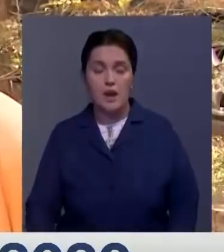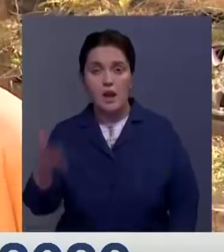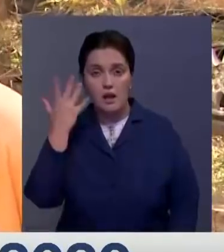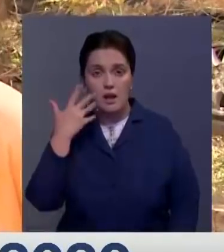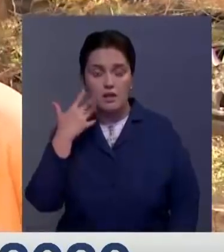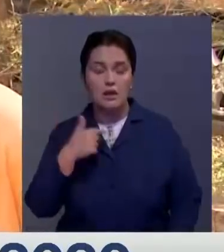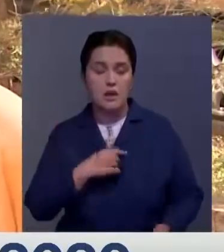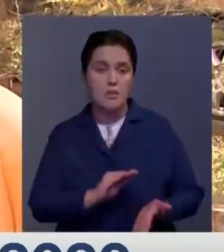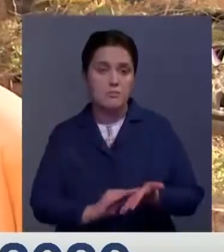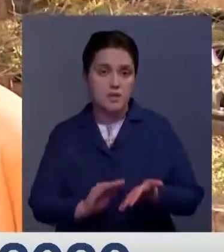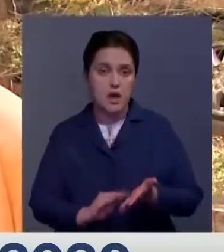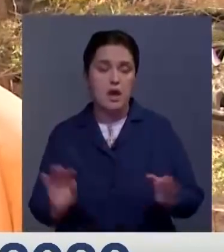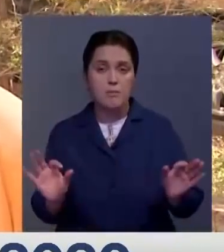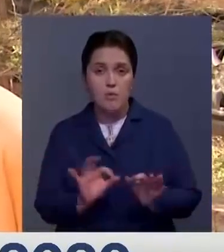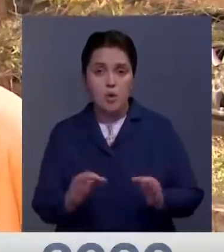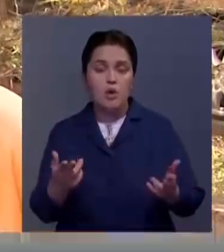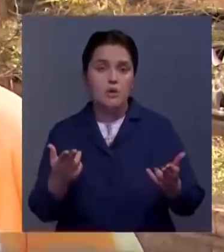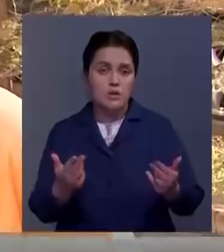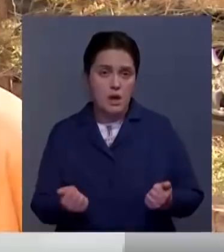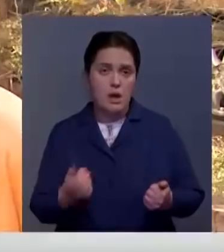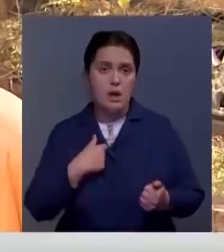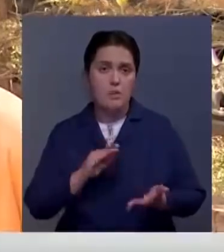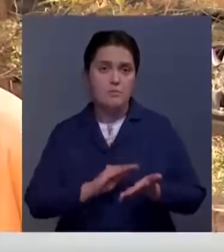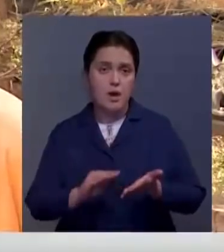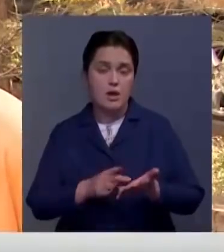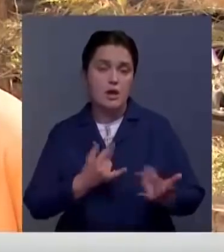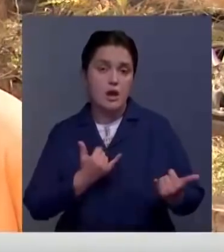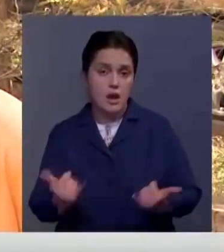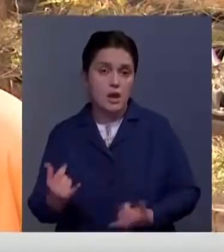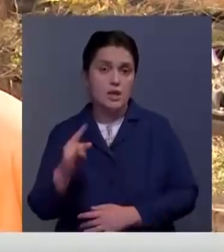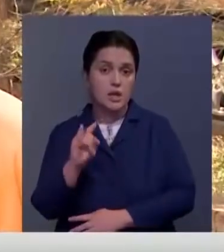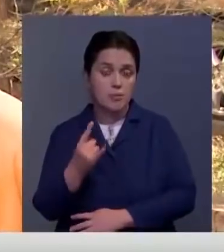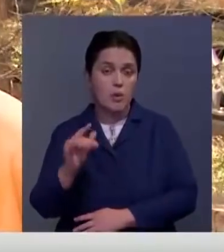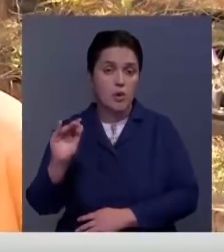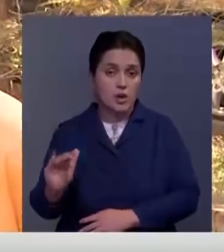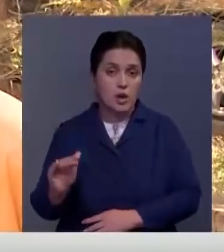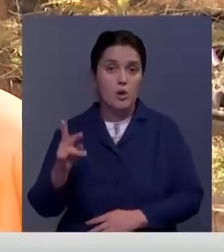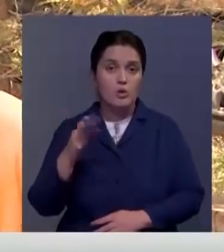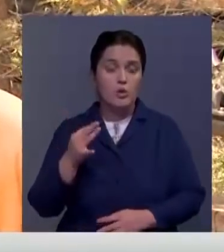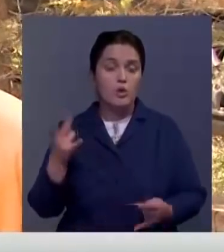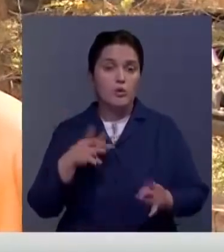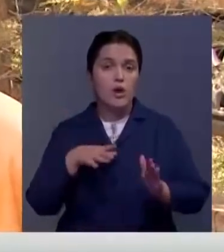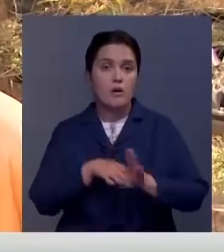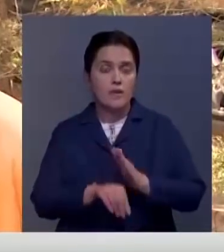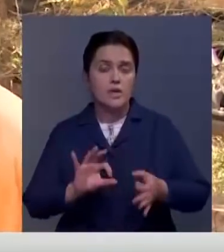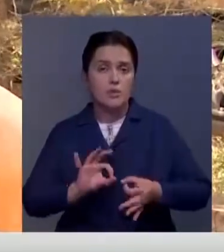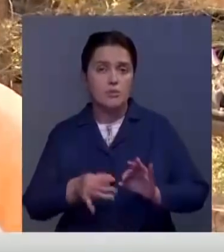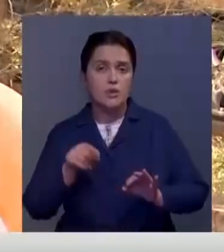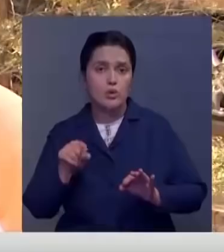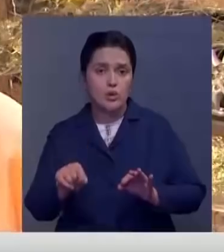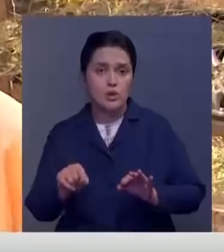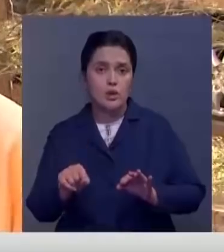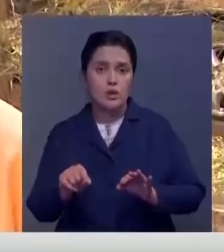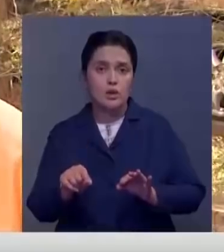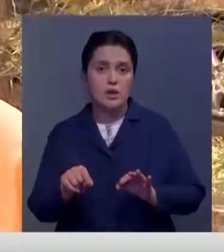писал, конечно, я писал для ребенка, но тем не менее я должен был охватить именно тот, скажем, сектор